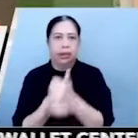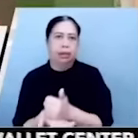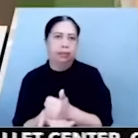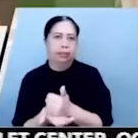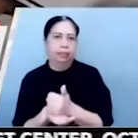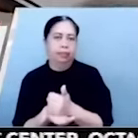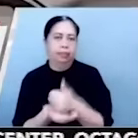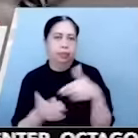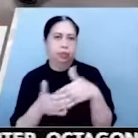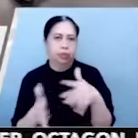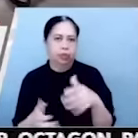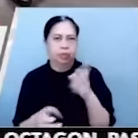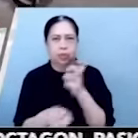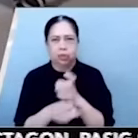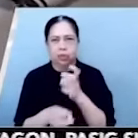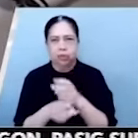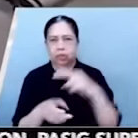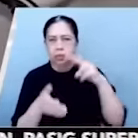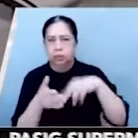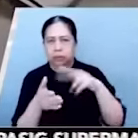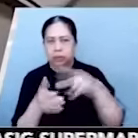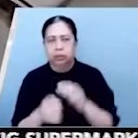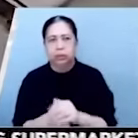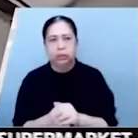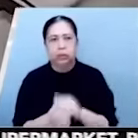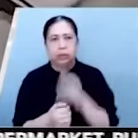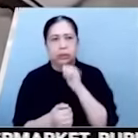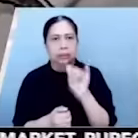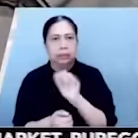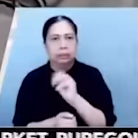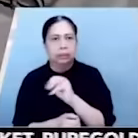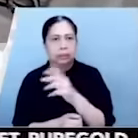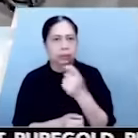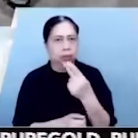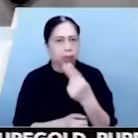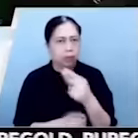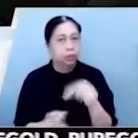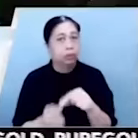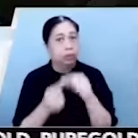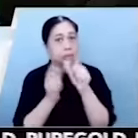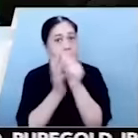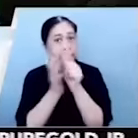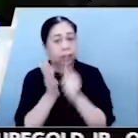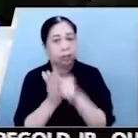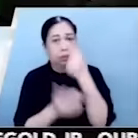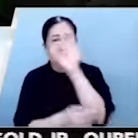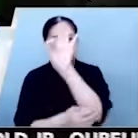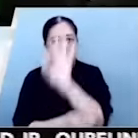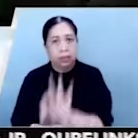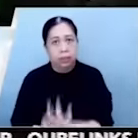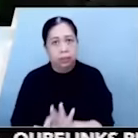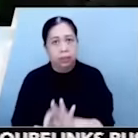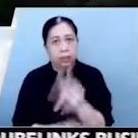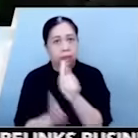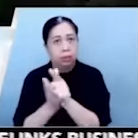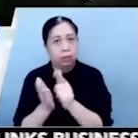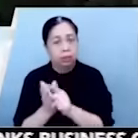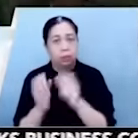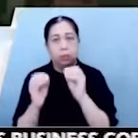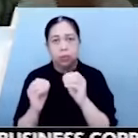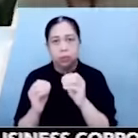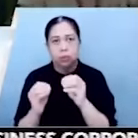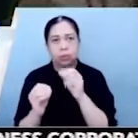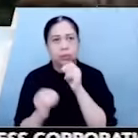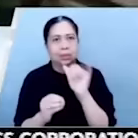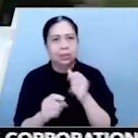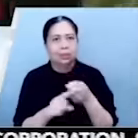difficulties. Hindi tulad sa Lunes hanggang Webes, espesyal ang lesson pag Biyernes dahil ang mga itinuturo ay hindi galing sa lesson